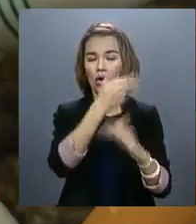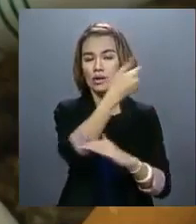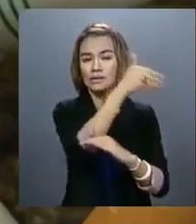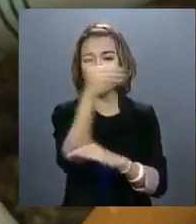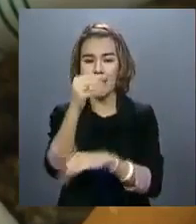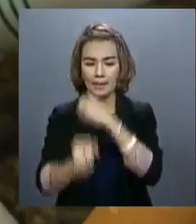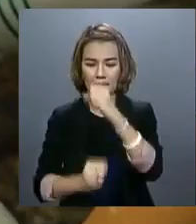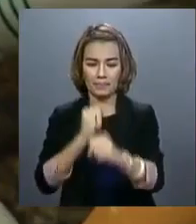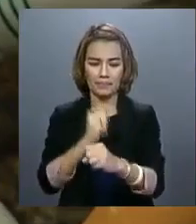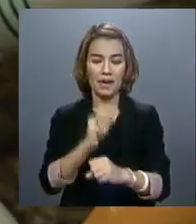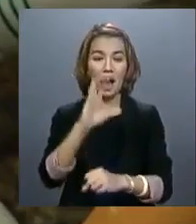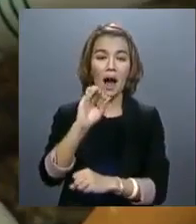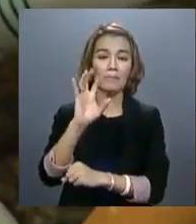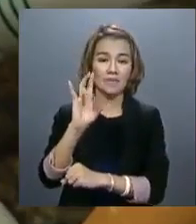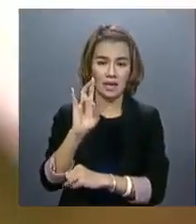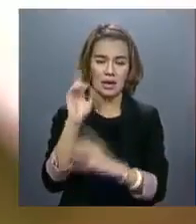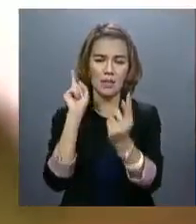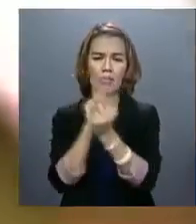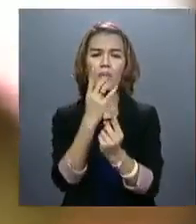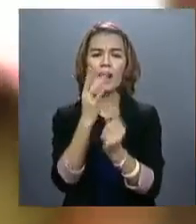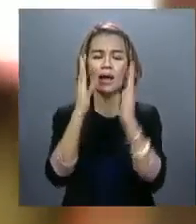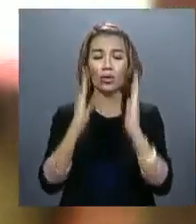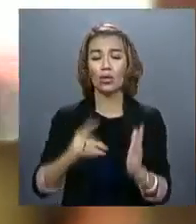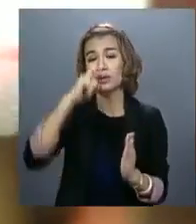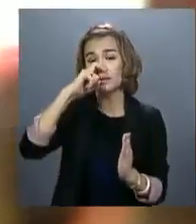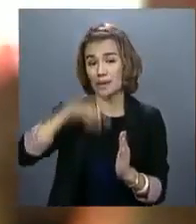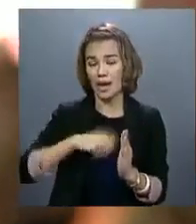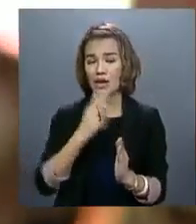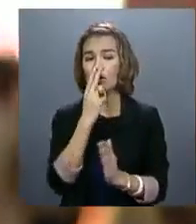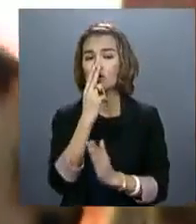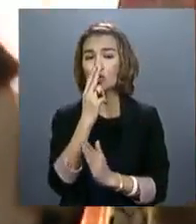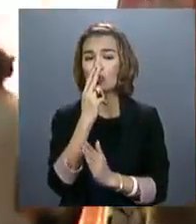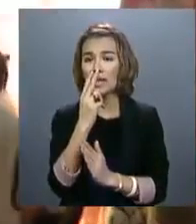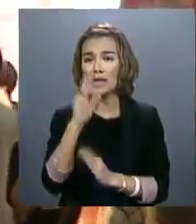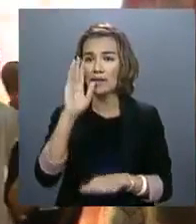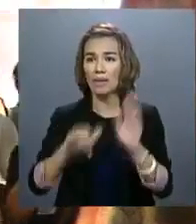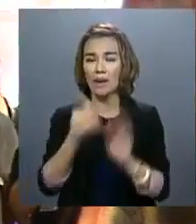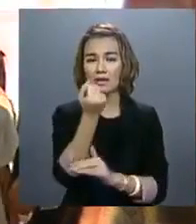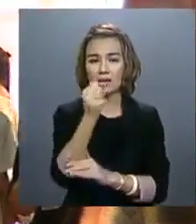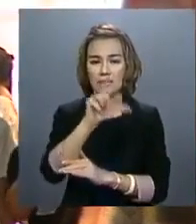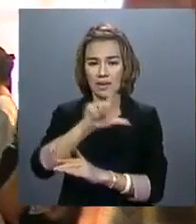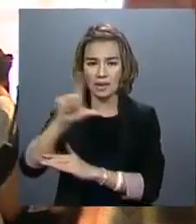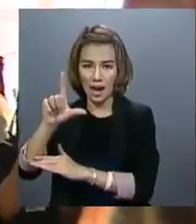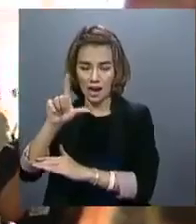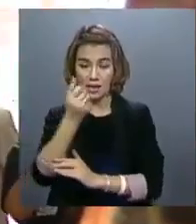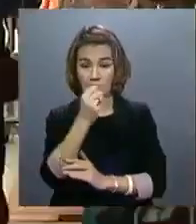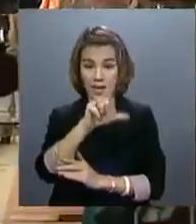เลยเงินทองก็มีเก็บด้วยบุหรี่ก็แพงขึ้นและสุขภาพร่างกายเราก็จะดี